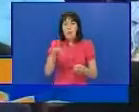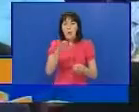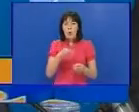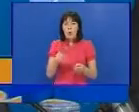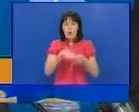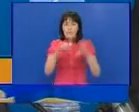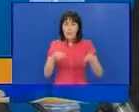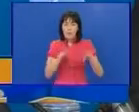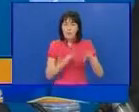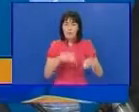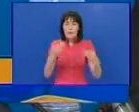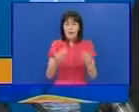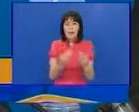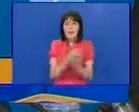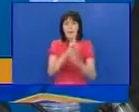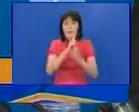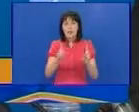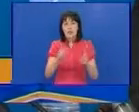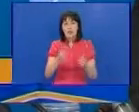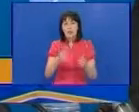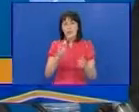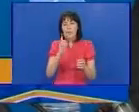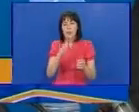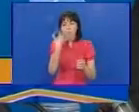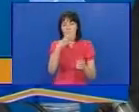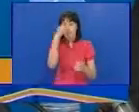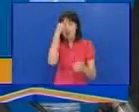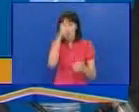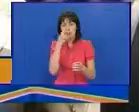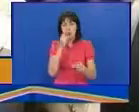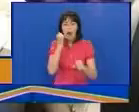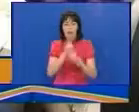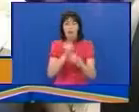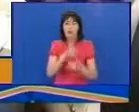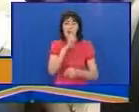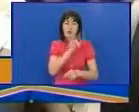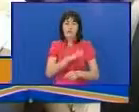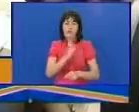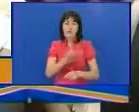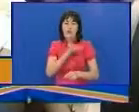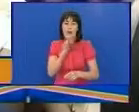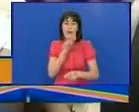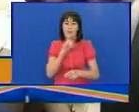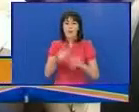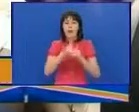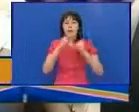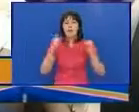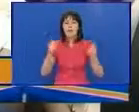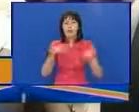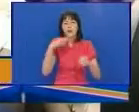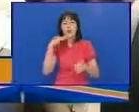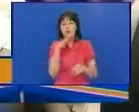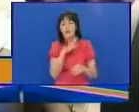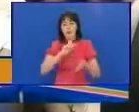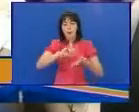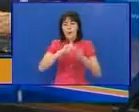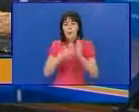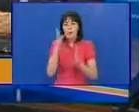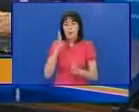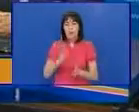орынбасары индустрияландырудың алғашқы 5 жылдығында атқарылған жұмыстар жайын баяндады. Бағдарлама аясында жүзеге асқан сүйекті жобаларға